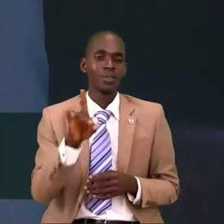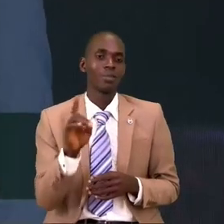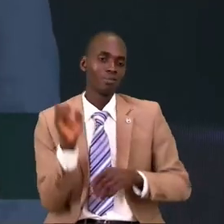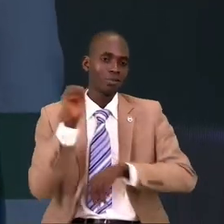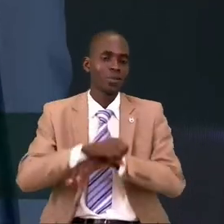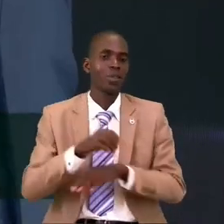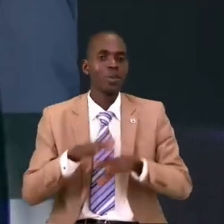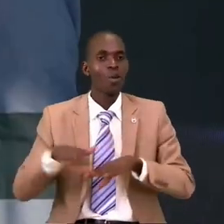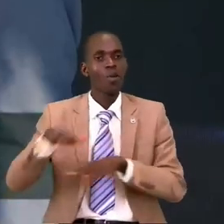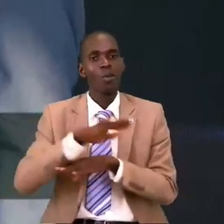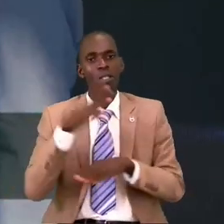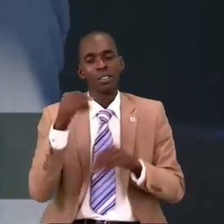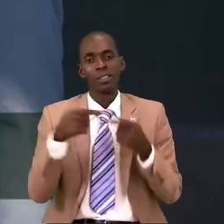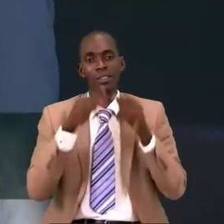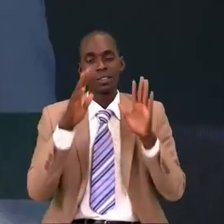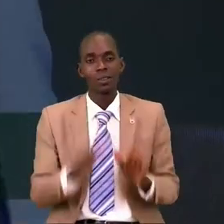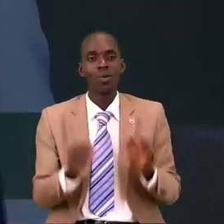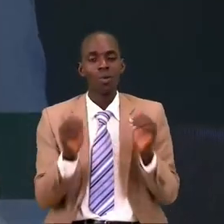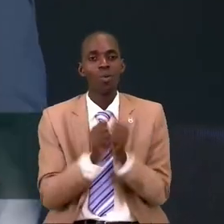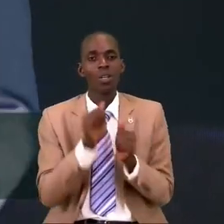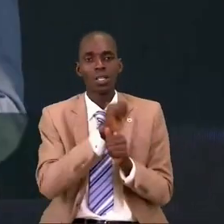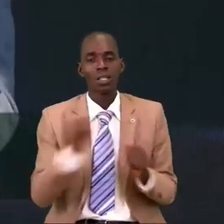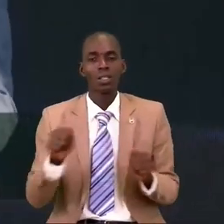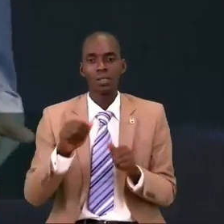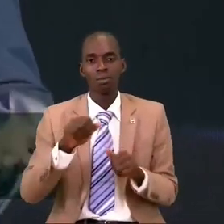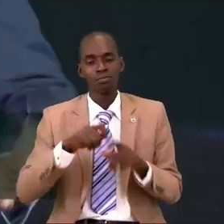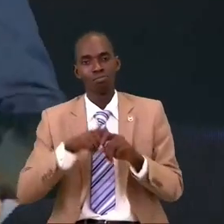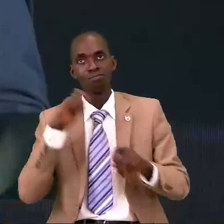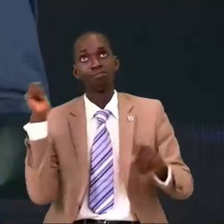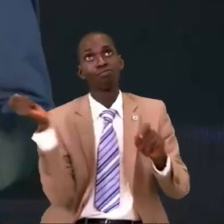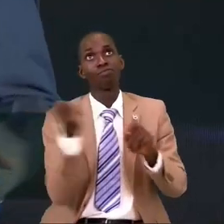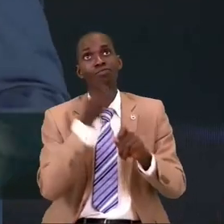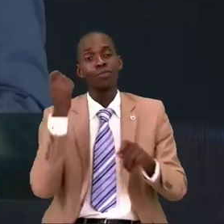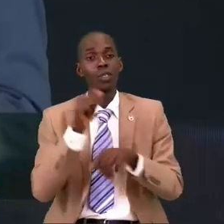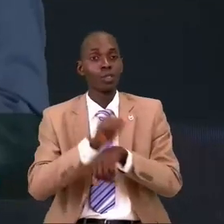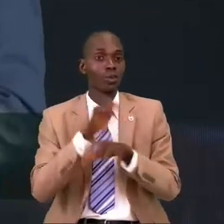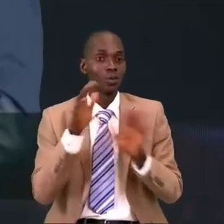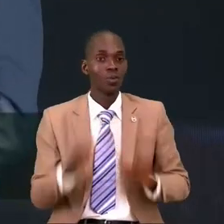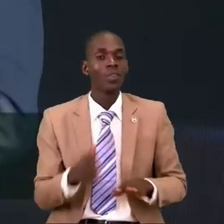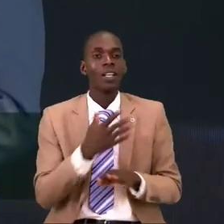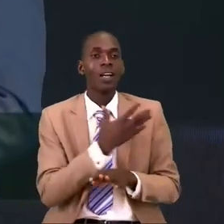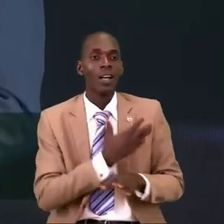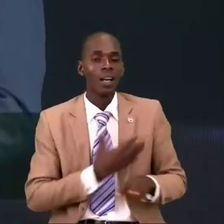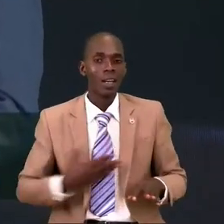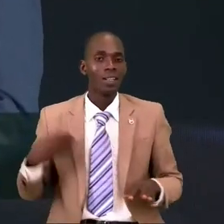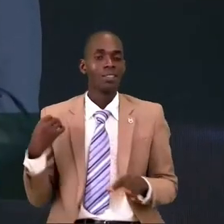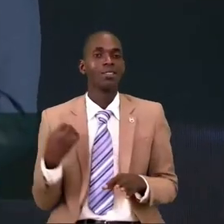terrassa et lui ôta la vie sans avoir d'épée à la main. Verset